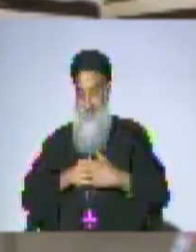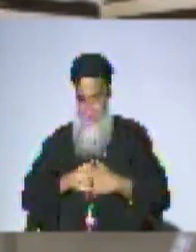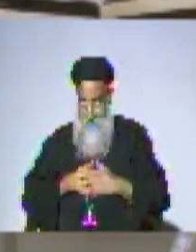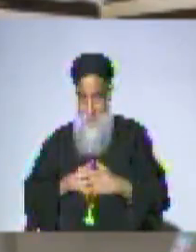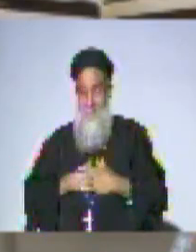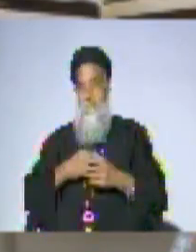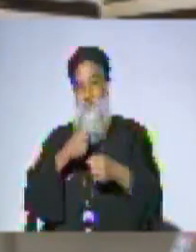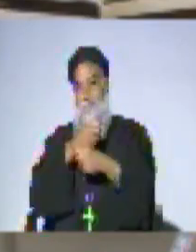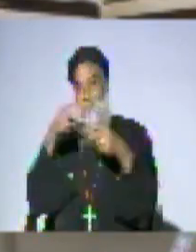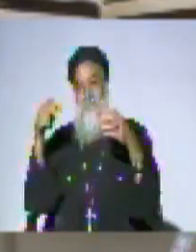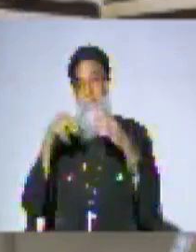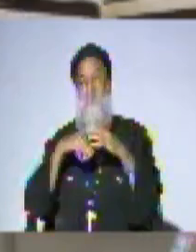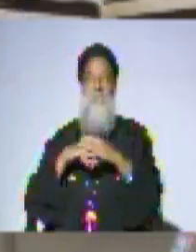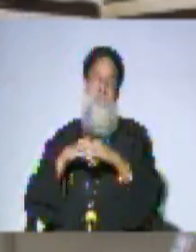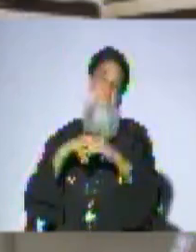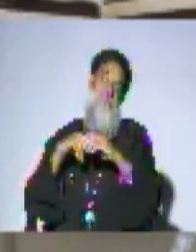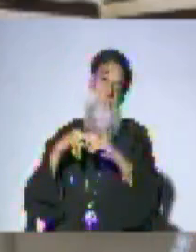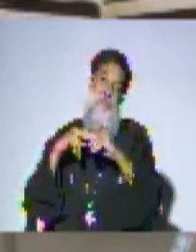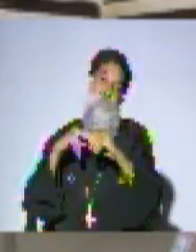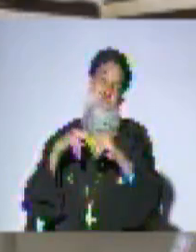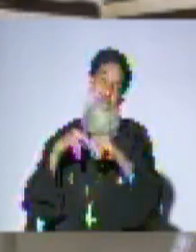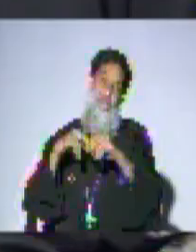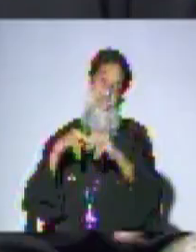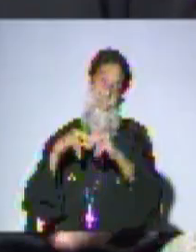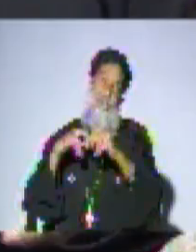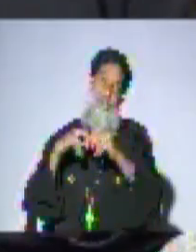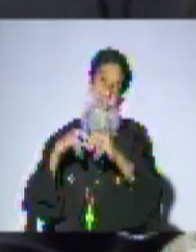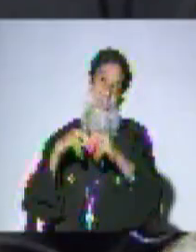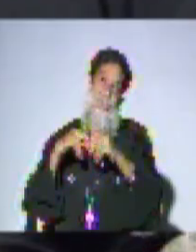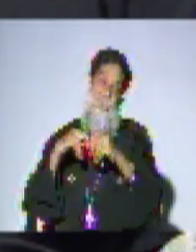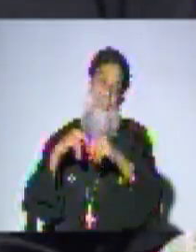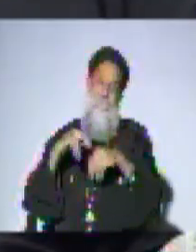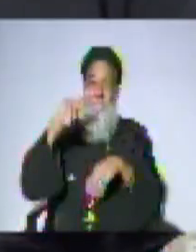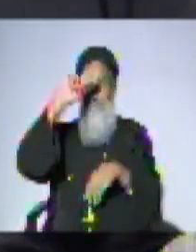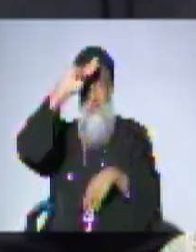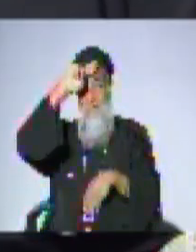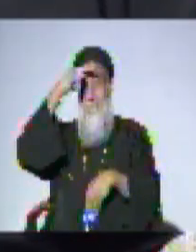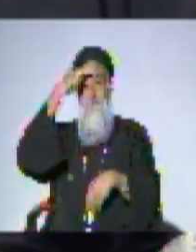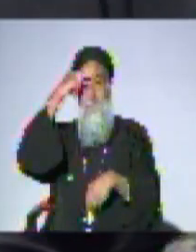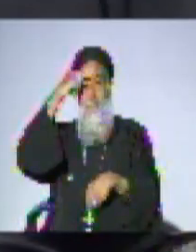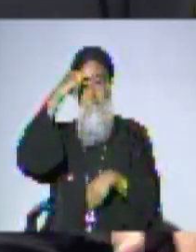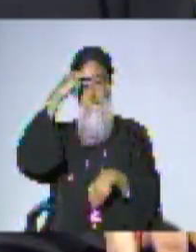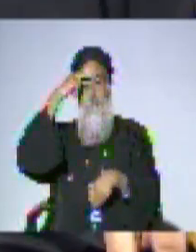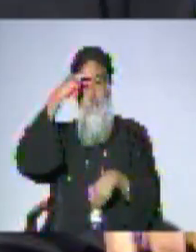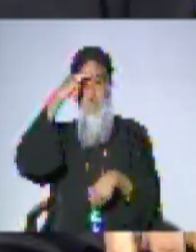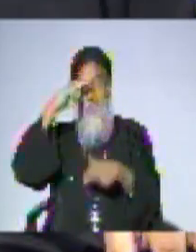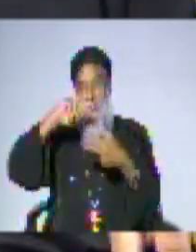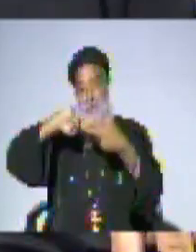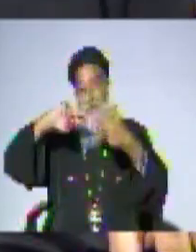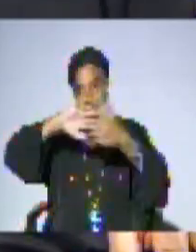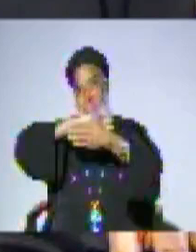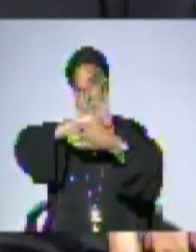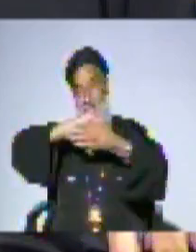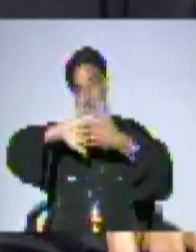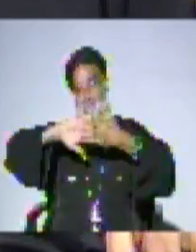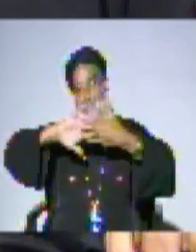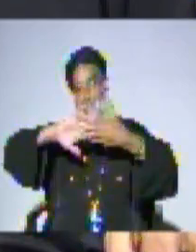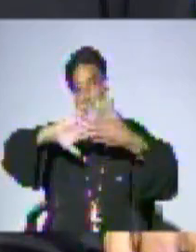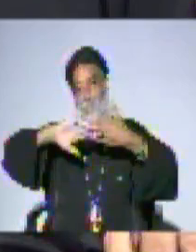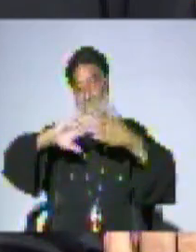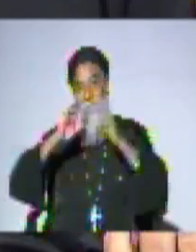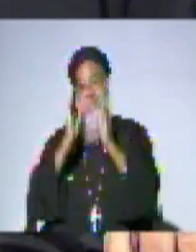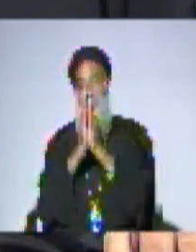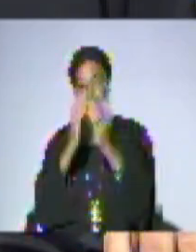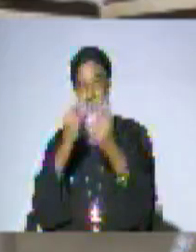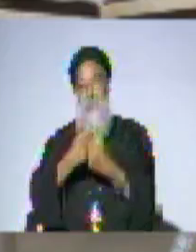انها انتهت، نشكر ربنا يعني. بس هي دي العلامة يعني. السلام دوت هو علامة تلاقي.